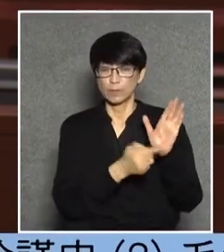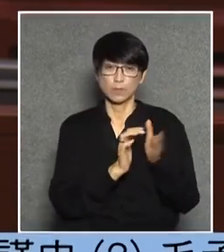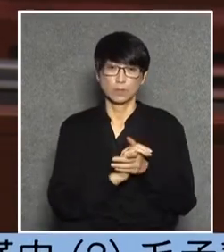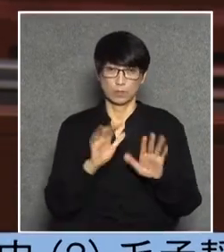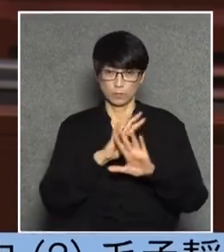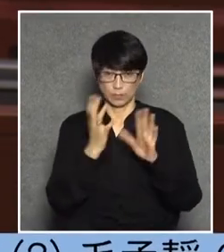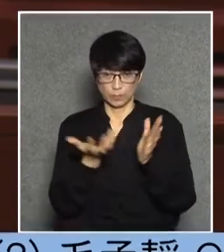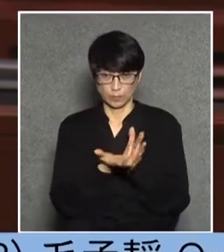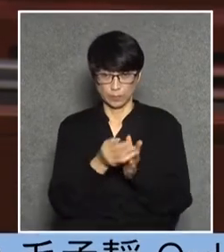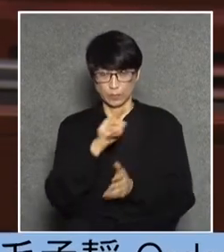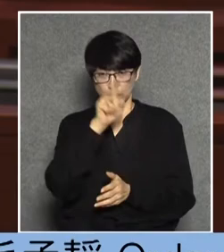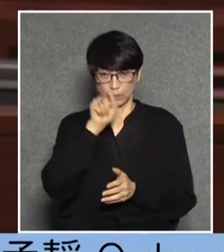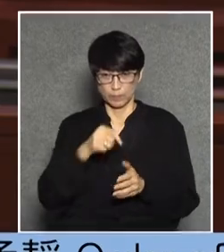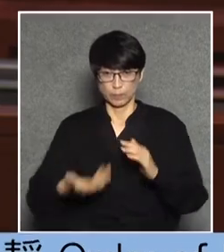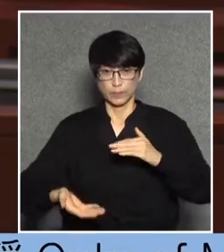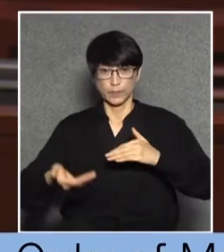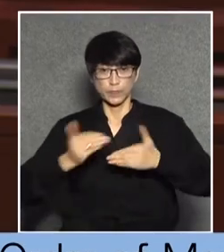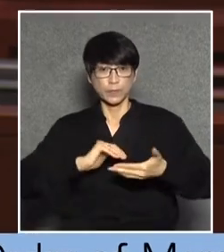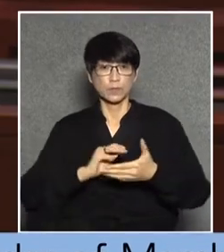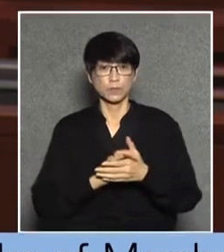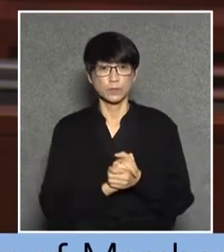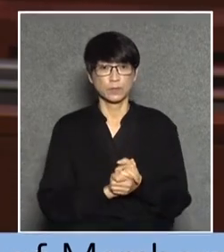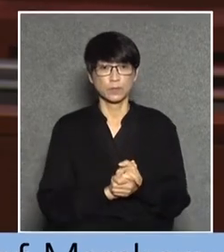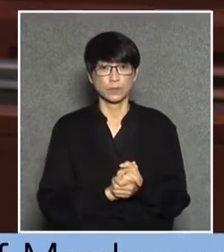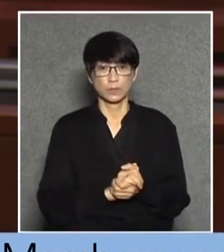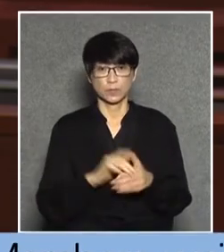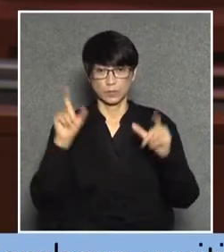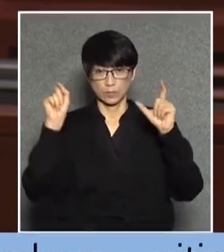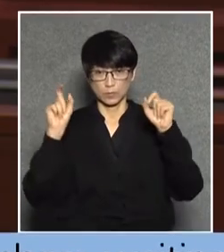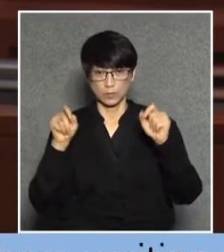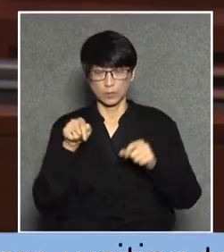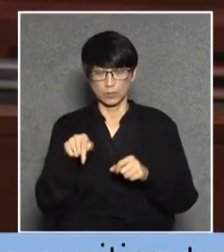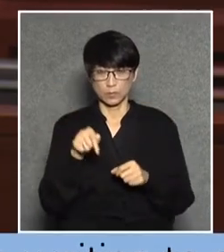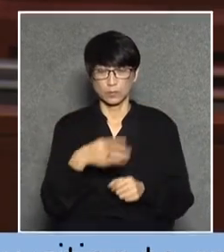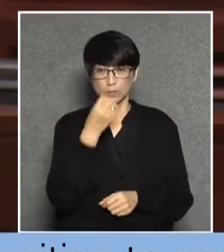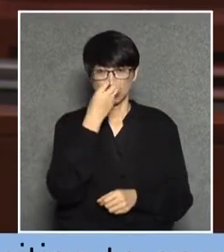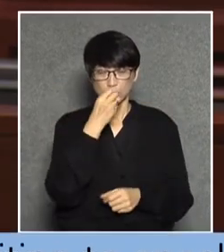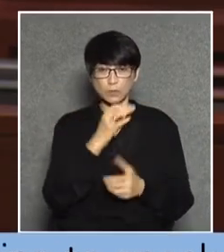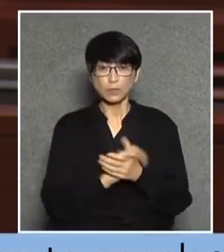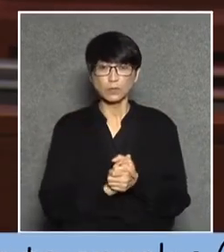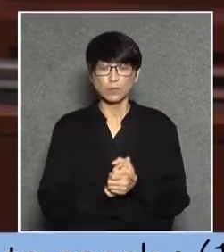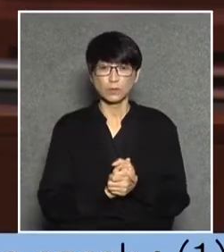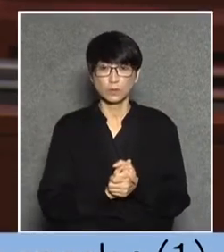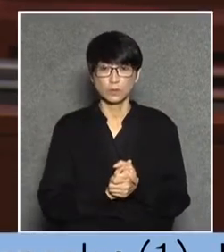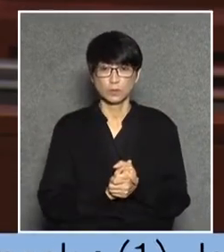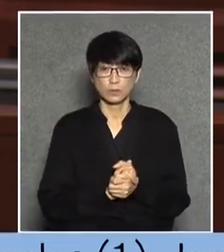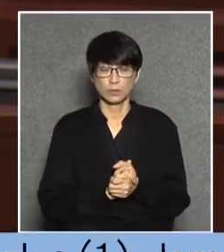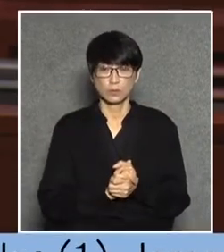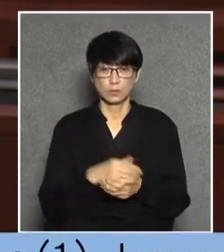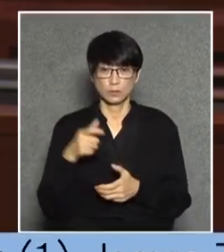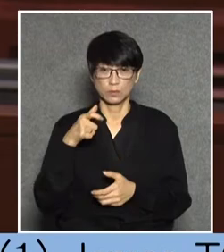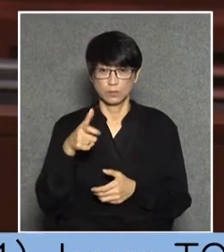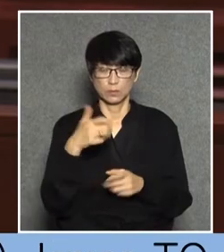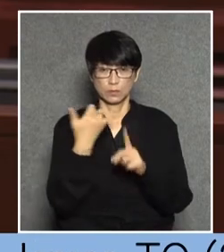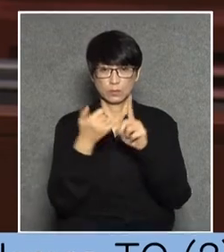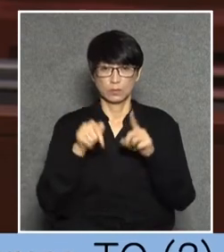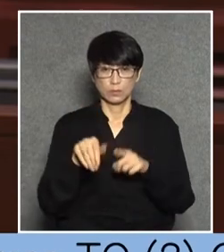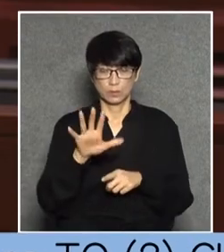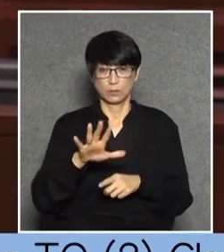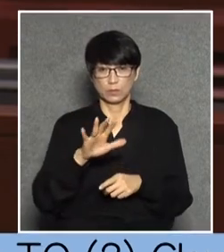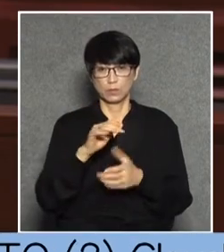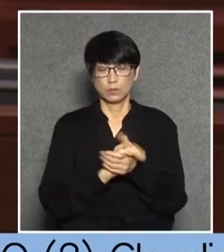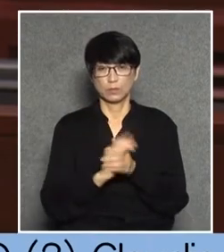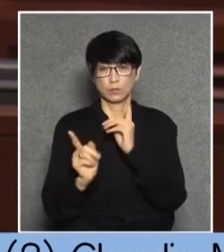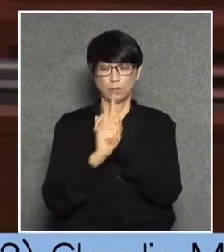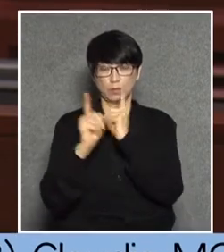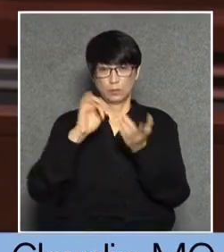題是調翻轉去理解啊，即係話佢喺香港係要交 16.5 嘅標準